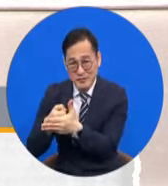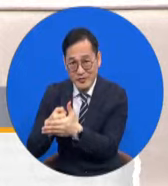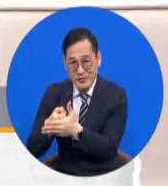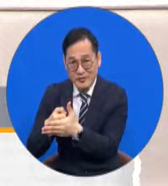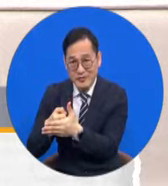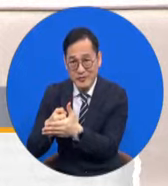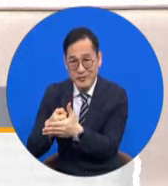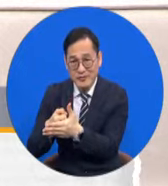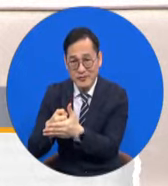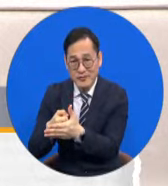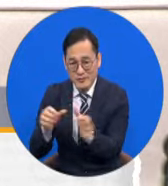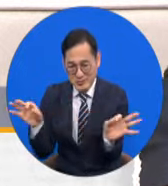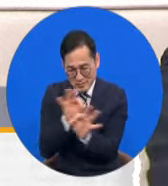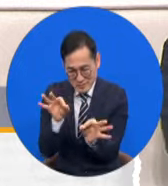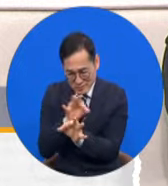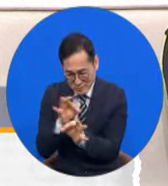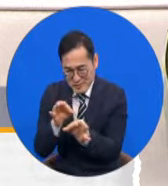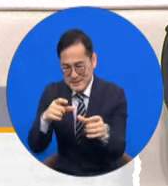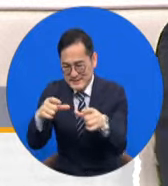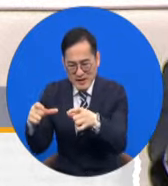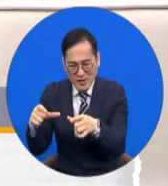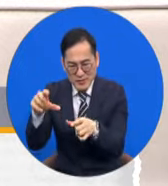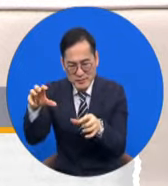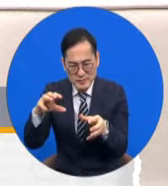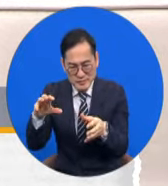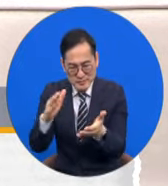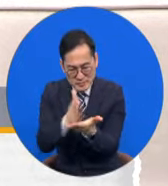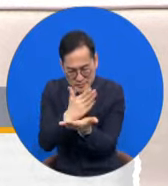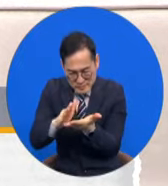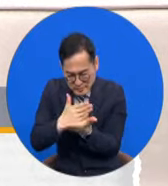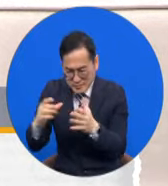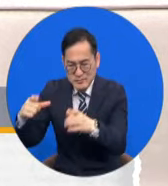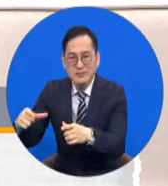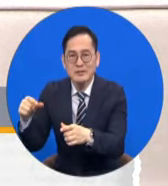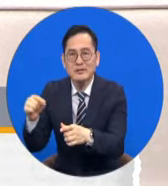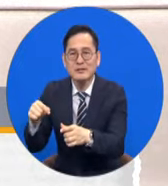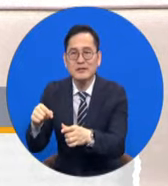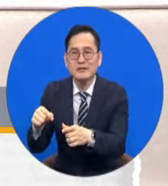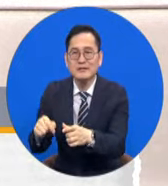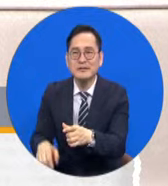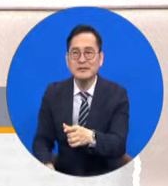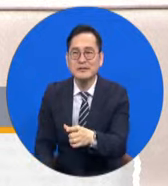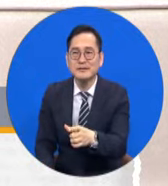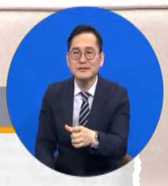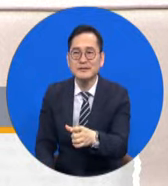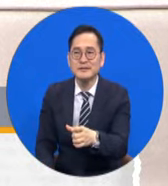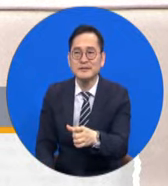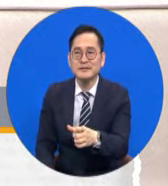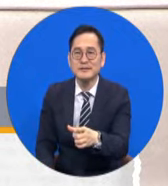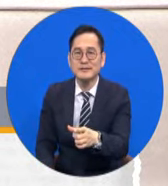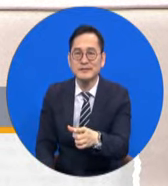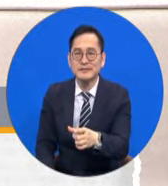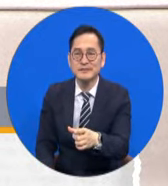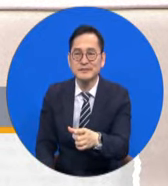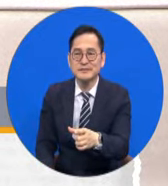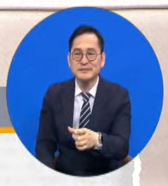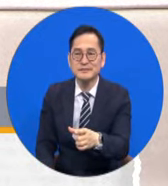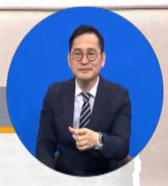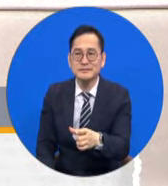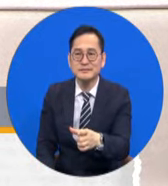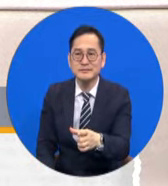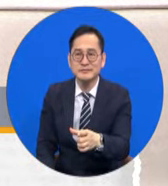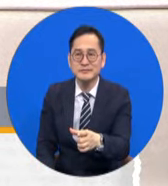어떻게 구성이 달라졌느냐. 이거에 따라서 여당의 프리미엄을 지역구 내에서 기대하는